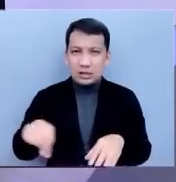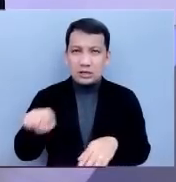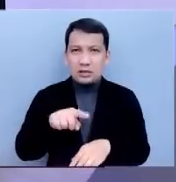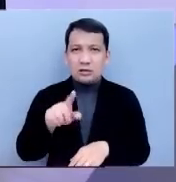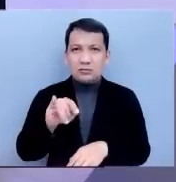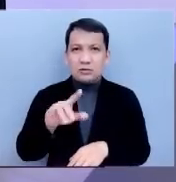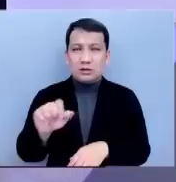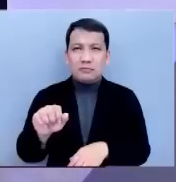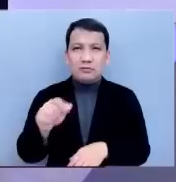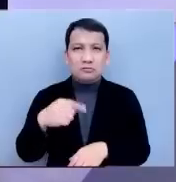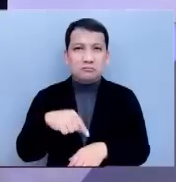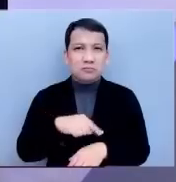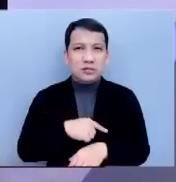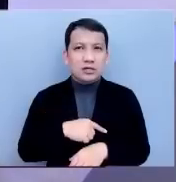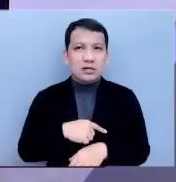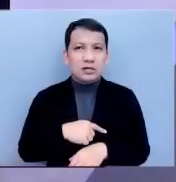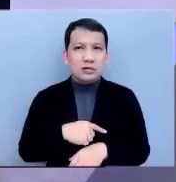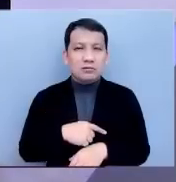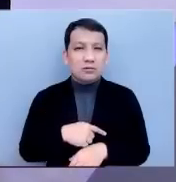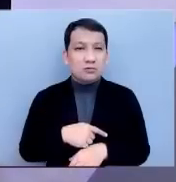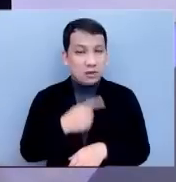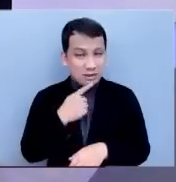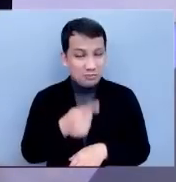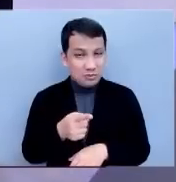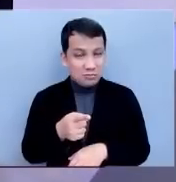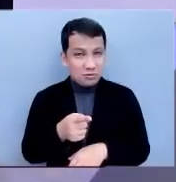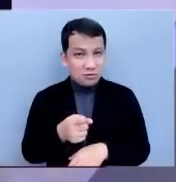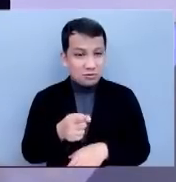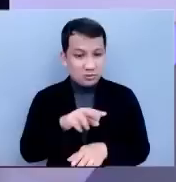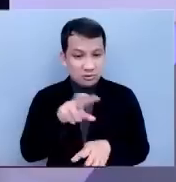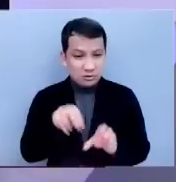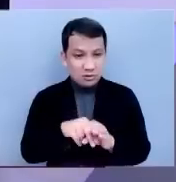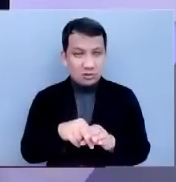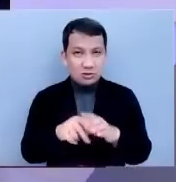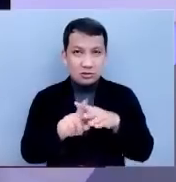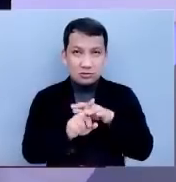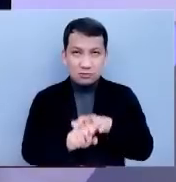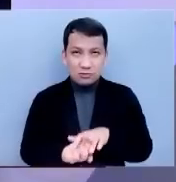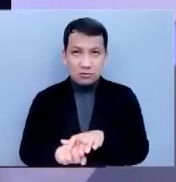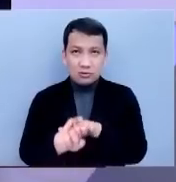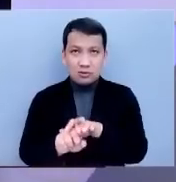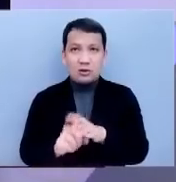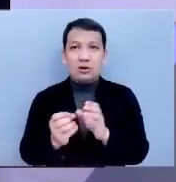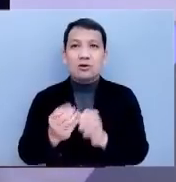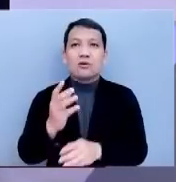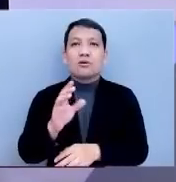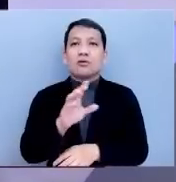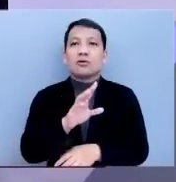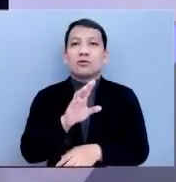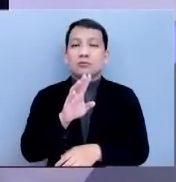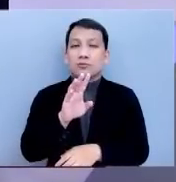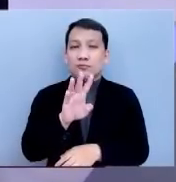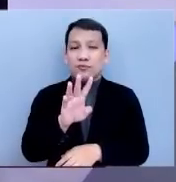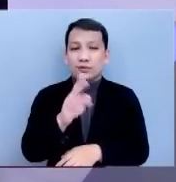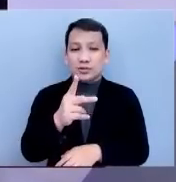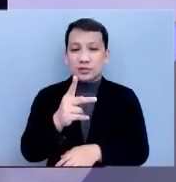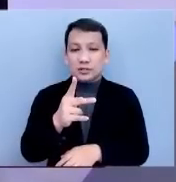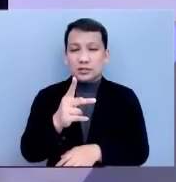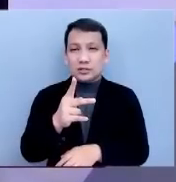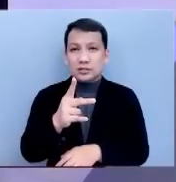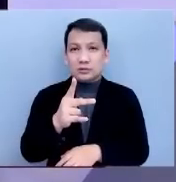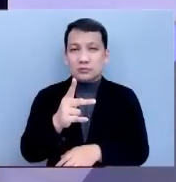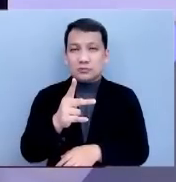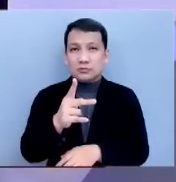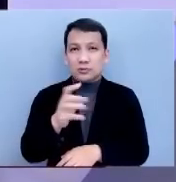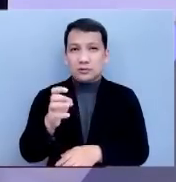submersible. Itataya mo ba ang buhay mo sa isang submarine na aabot ng halos 4 na kilometrong lalim na